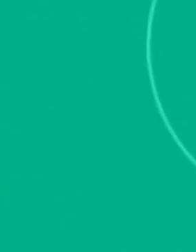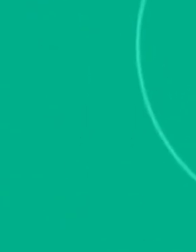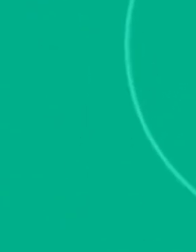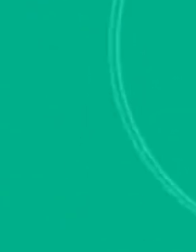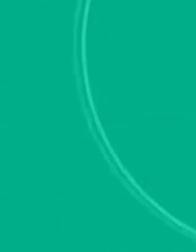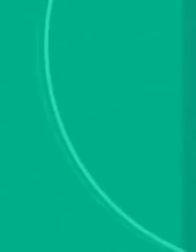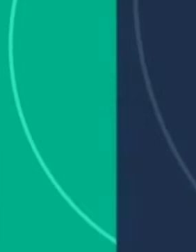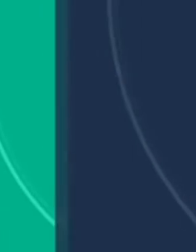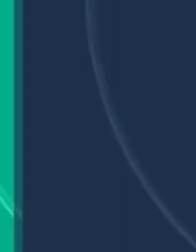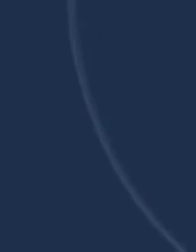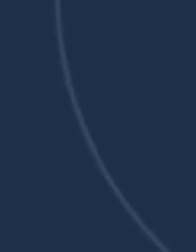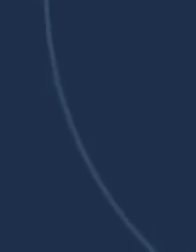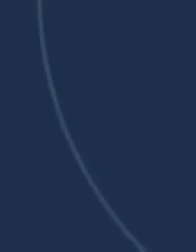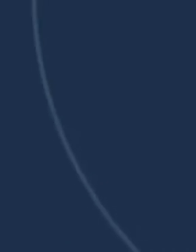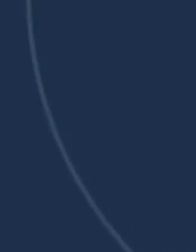Музика